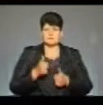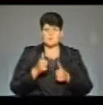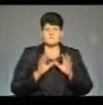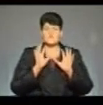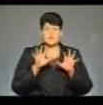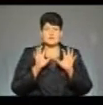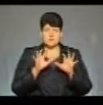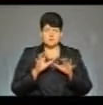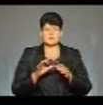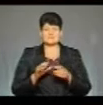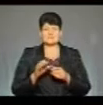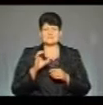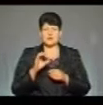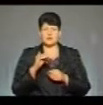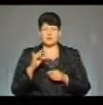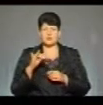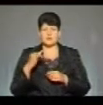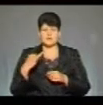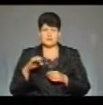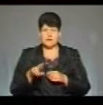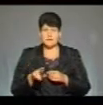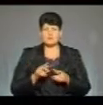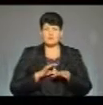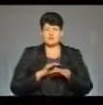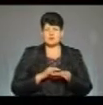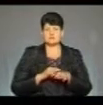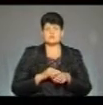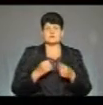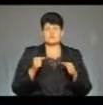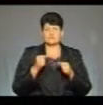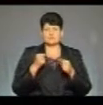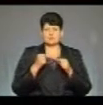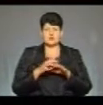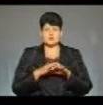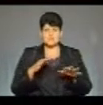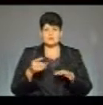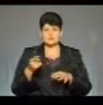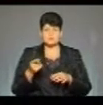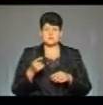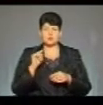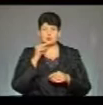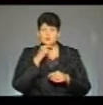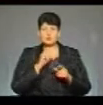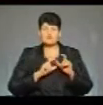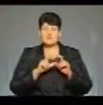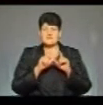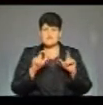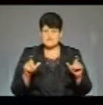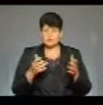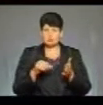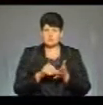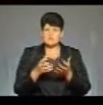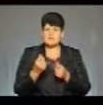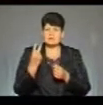пам'яті Сергія Юрія. Змагання відбуваються в спортзалі Тернопільського національного економічного університету. Участь беруть 4 команди – 2